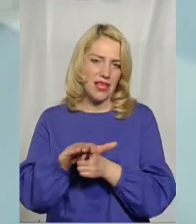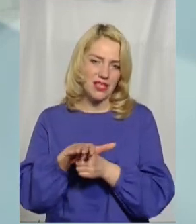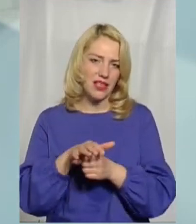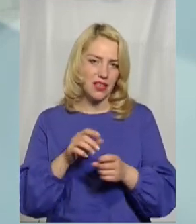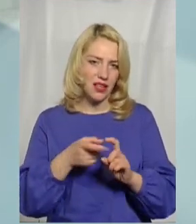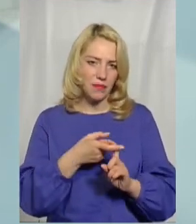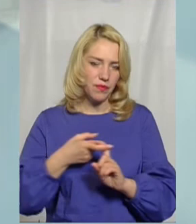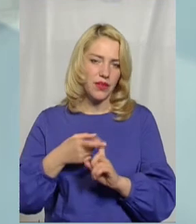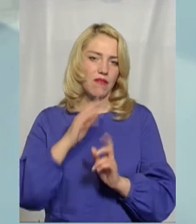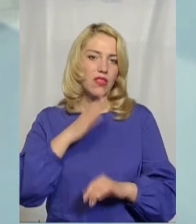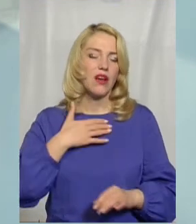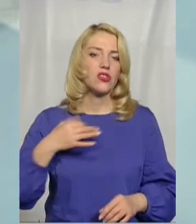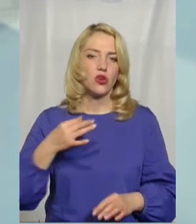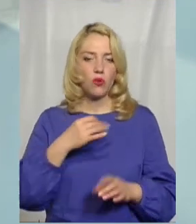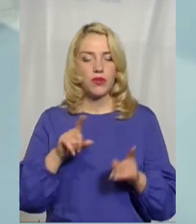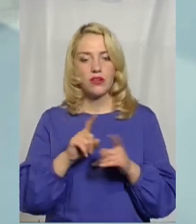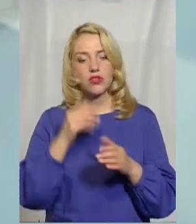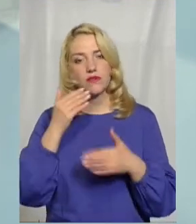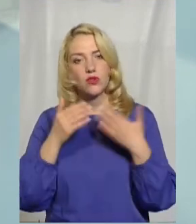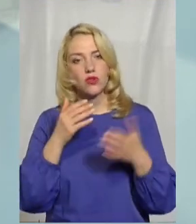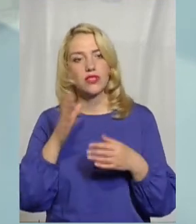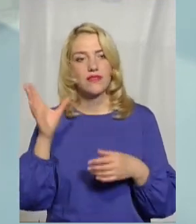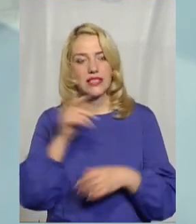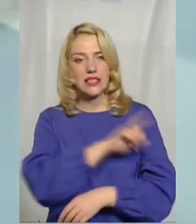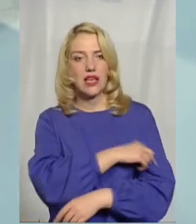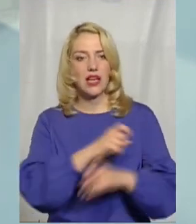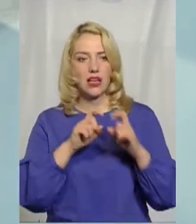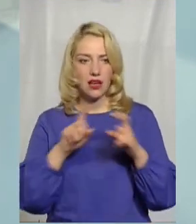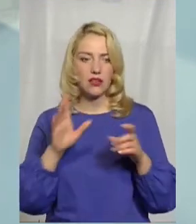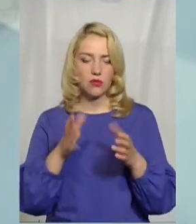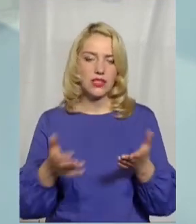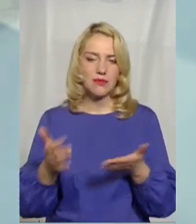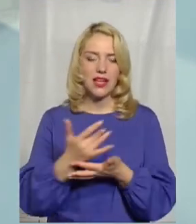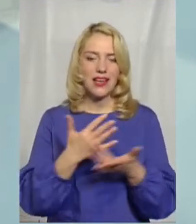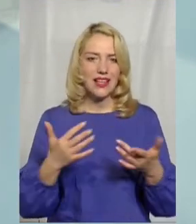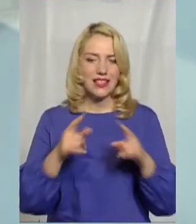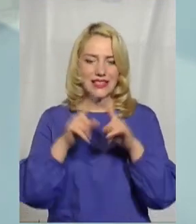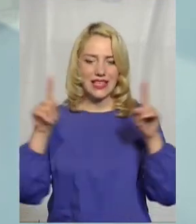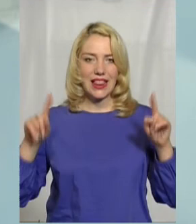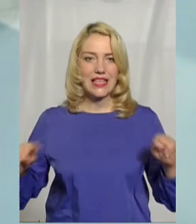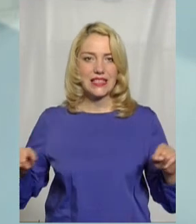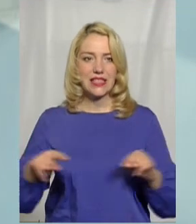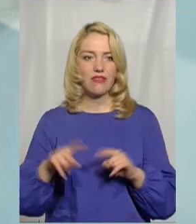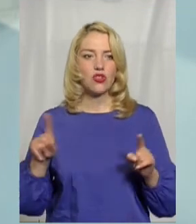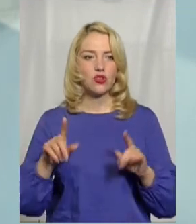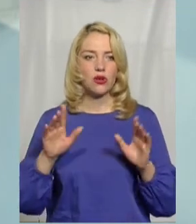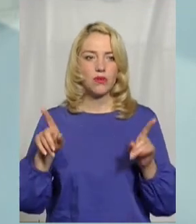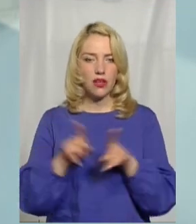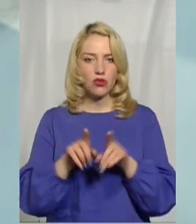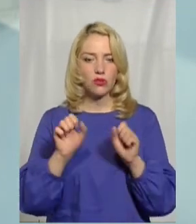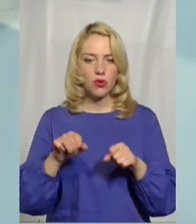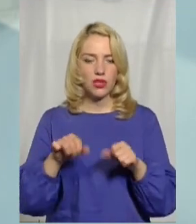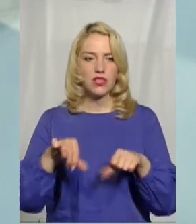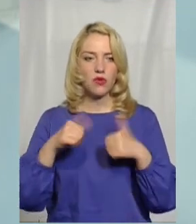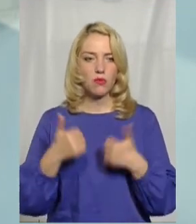Також ми звернулися до керівництва усіх лікарень області, збираємо різні листівки для того, щоб могли потім також